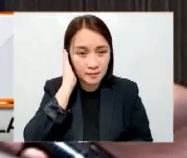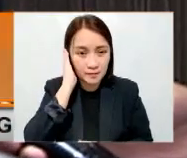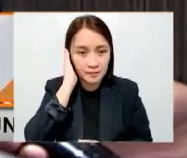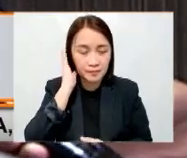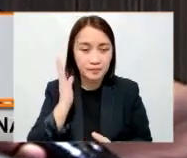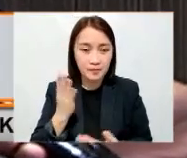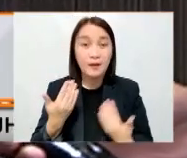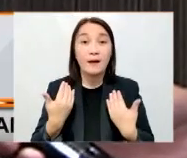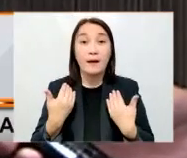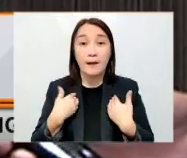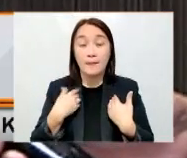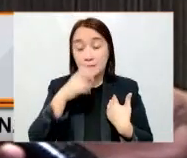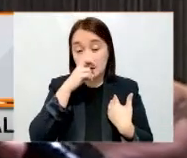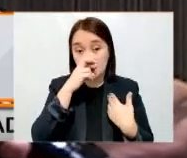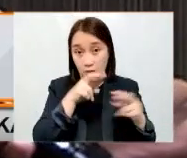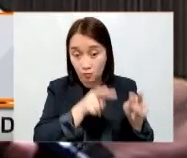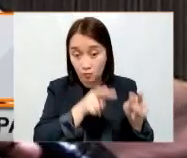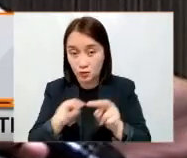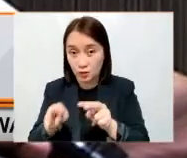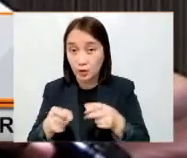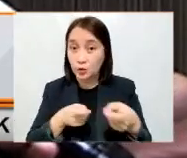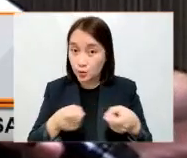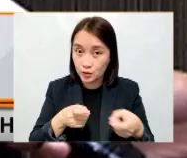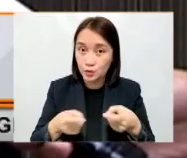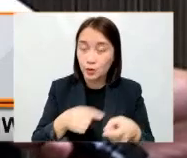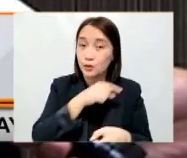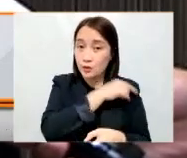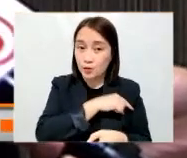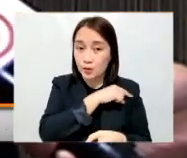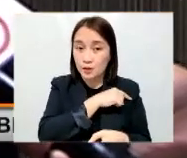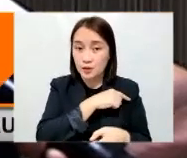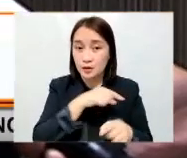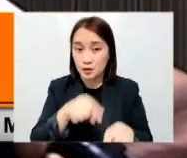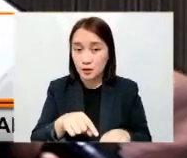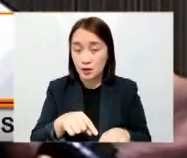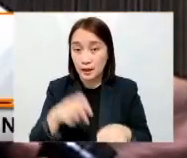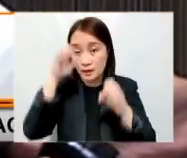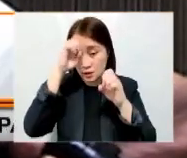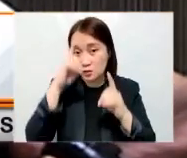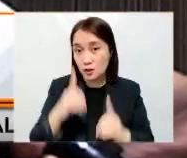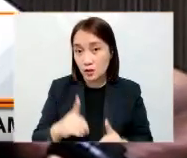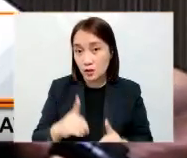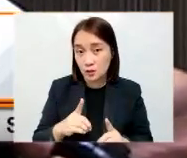monitoring and control of the quality of the educational system